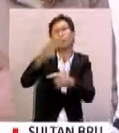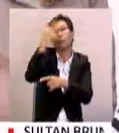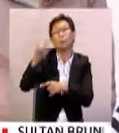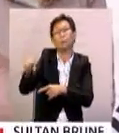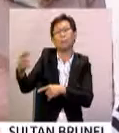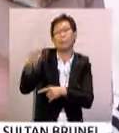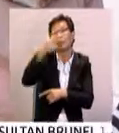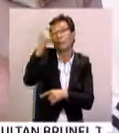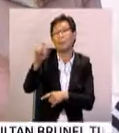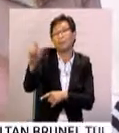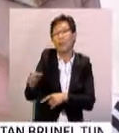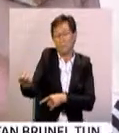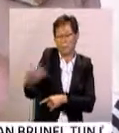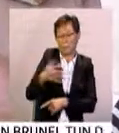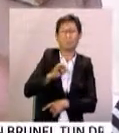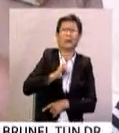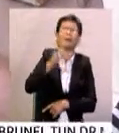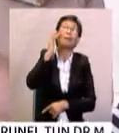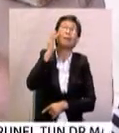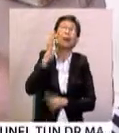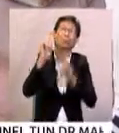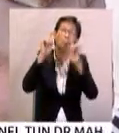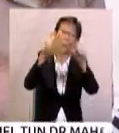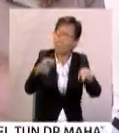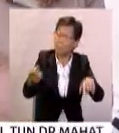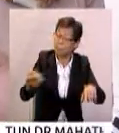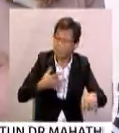kan tak tahu, dia pergi pun